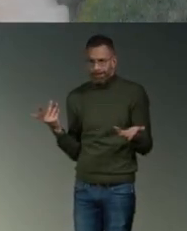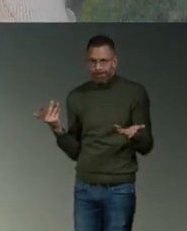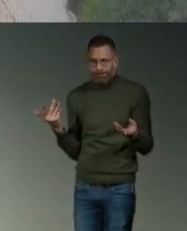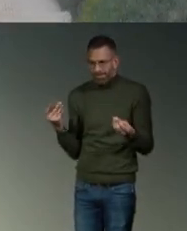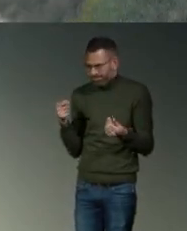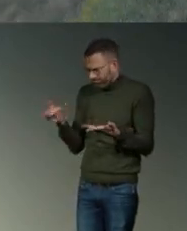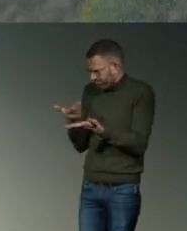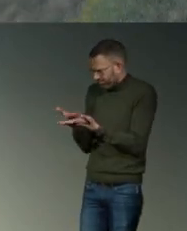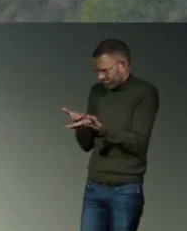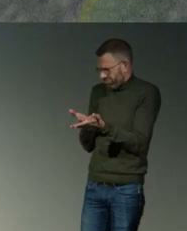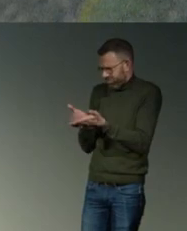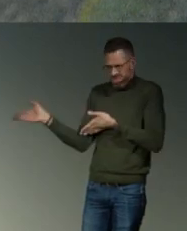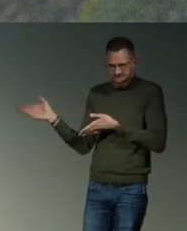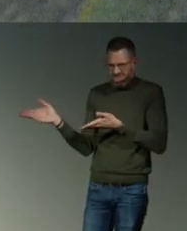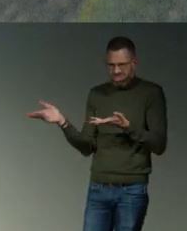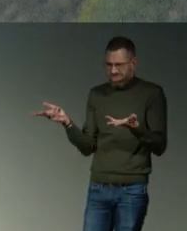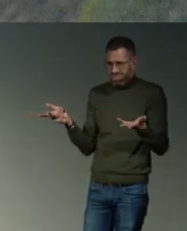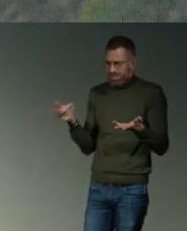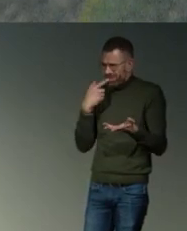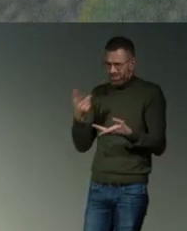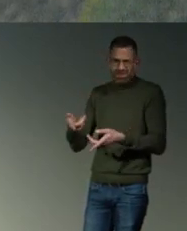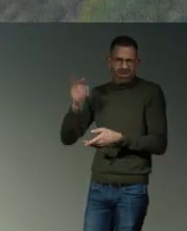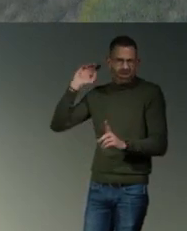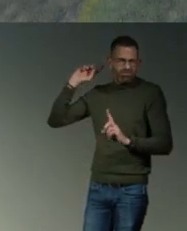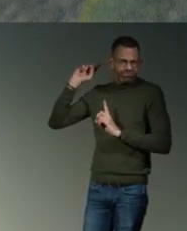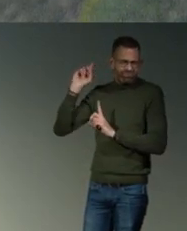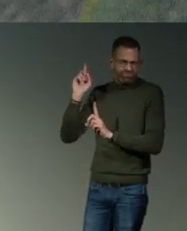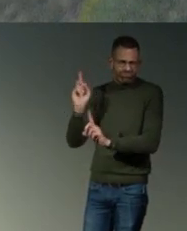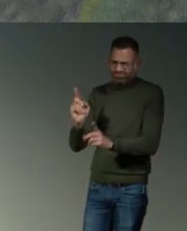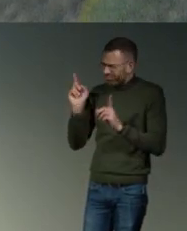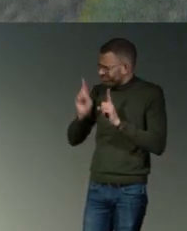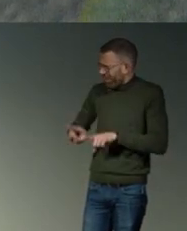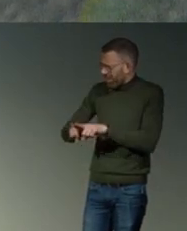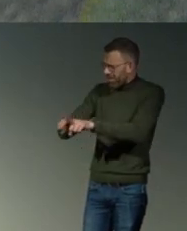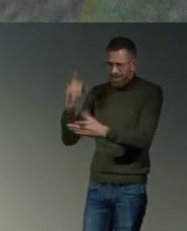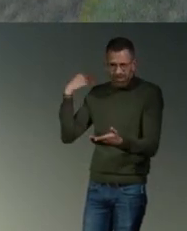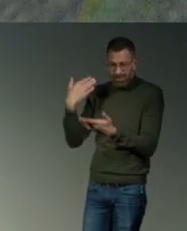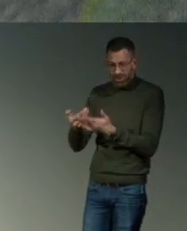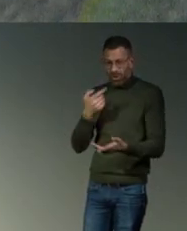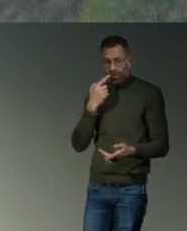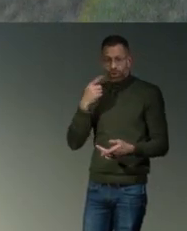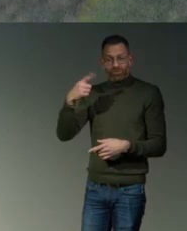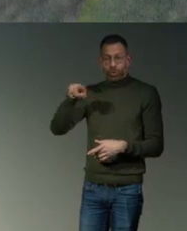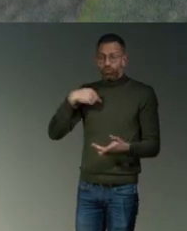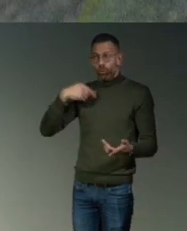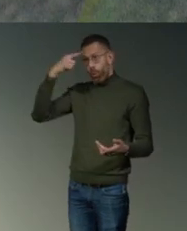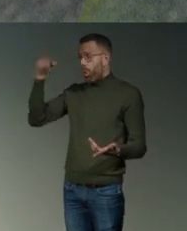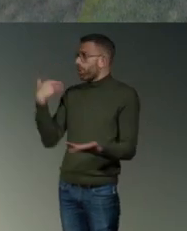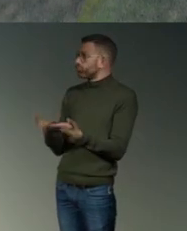tout est biaisé. Et tout est biaisé depuis si longtemps et de manière si profonde qu'on ne remet jamais en cause certains